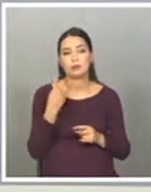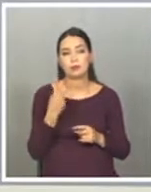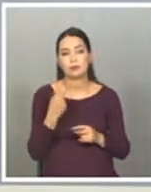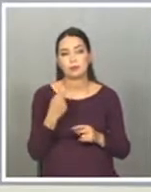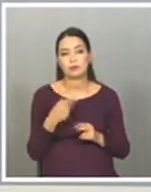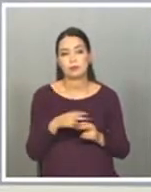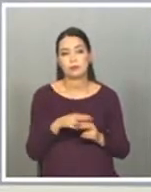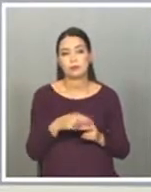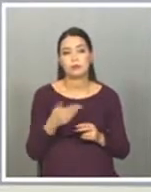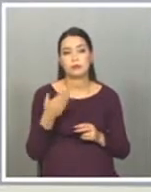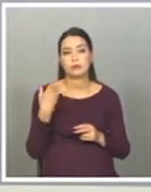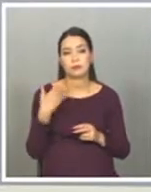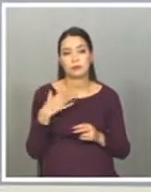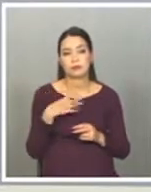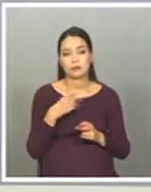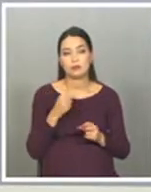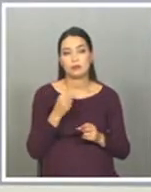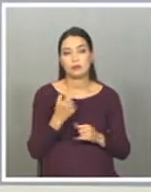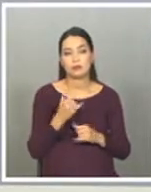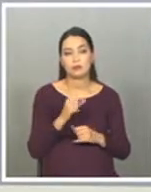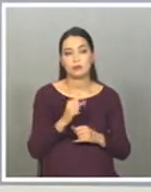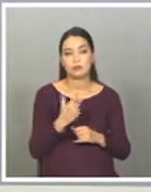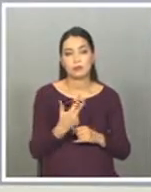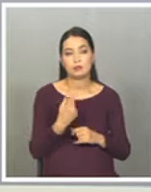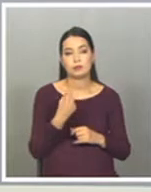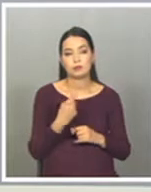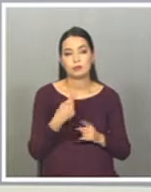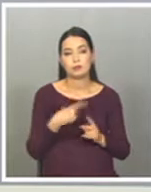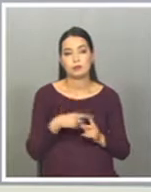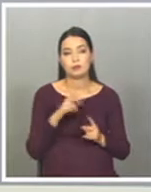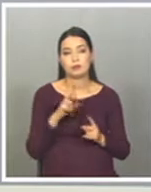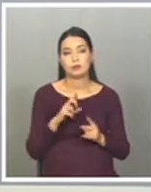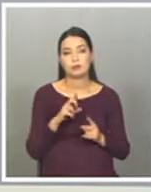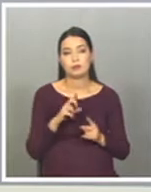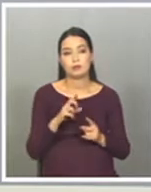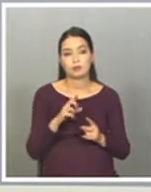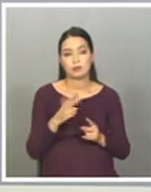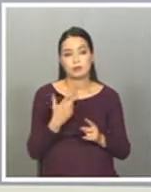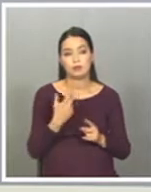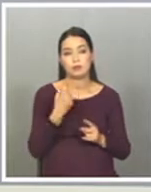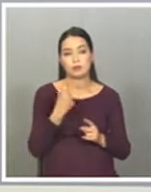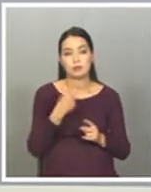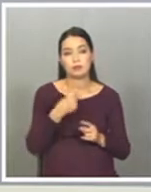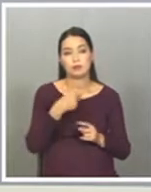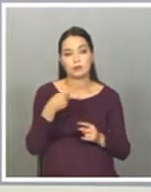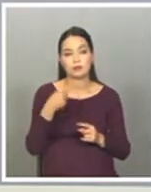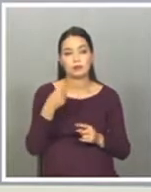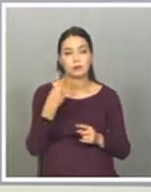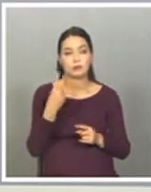бөлінген а-ның 3-тен 1 дәрісі қосылған б-ның 3-тен 1 дәрісі және азайтылған 2.